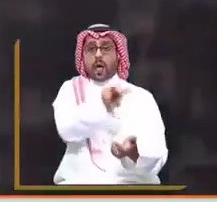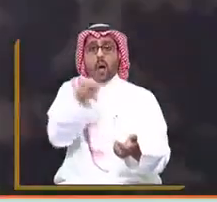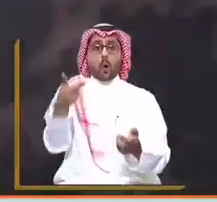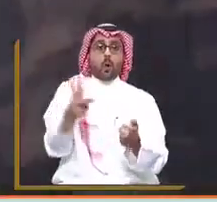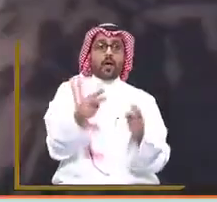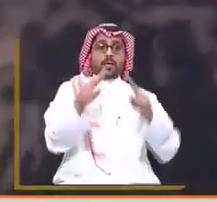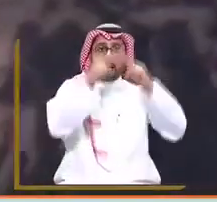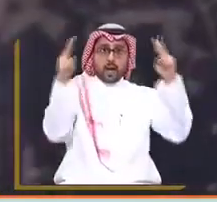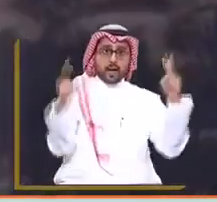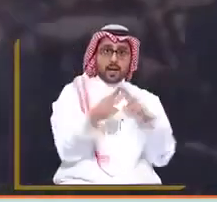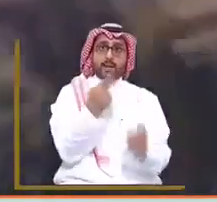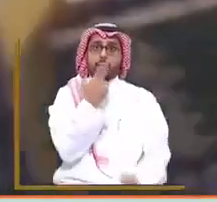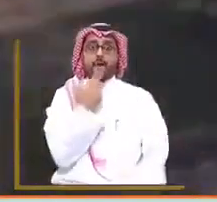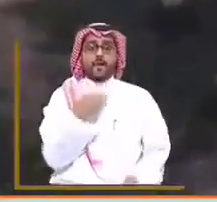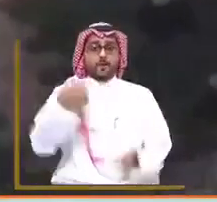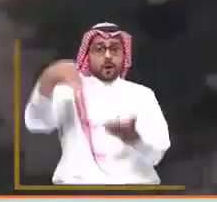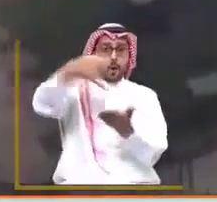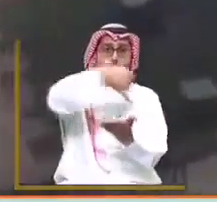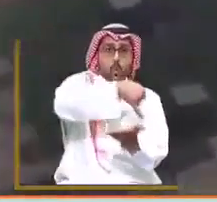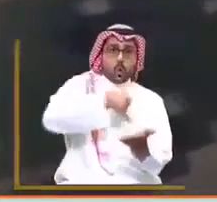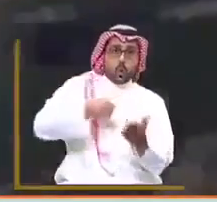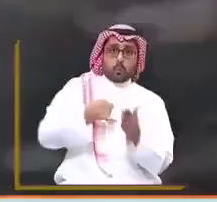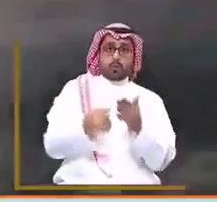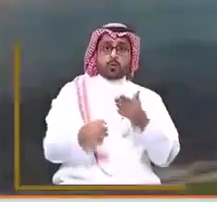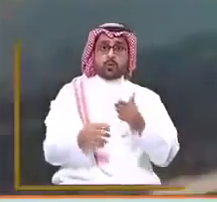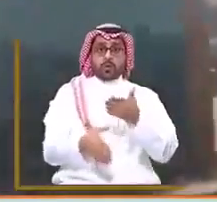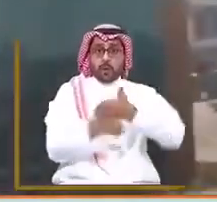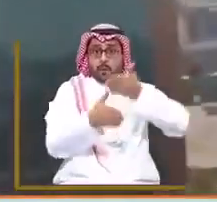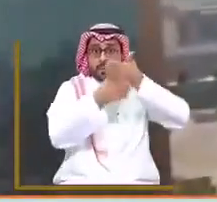النظيفة وبناء المدن الذكية في المستقبل